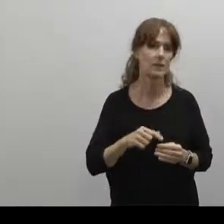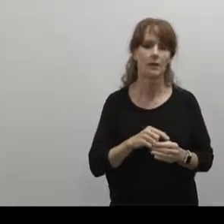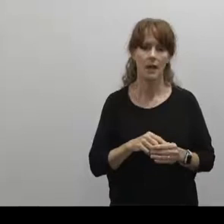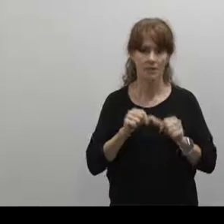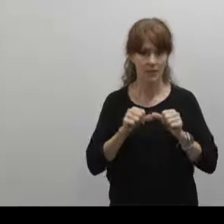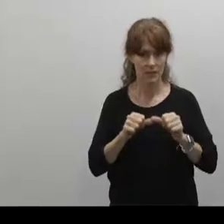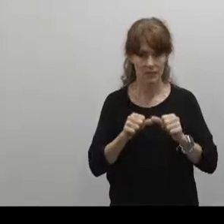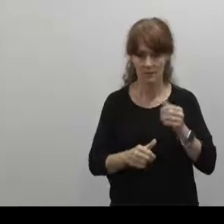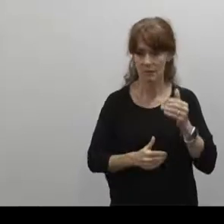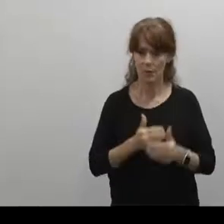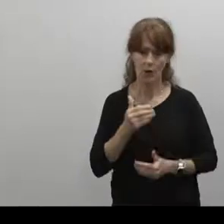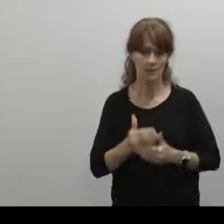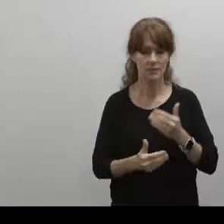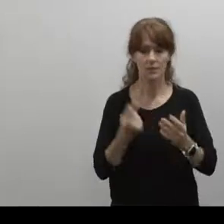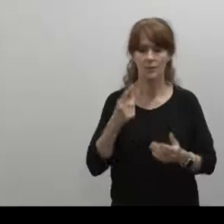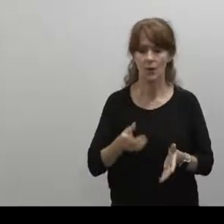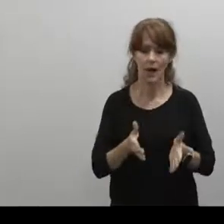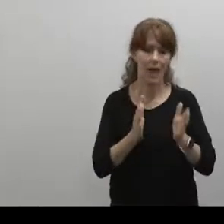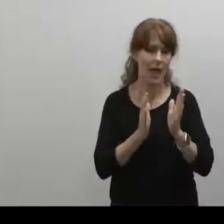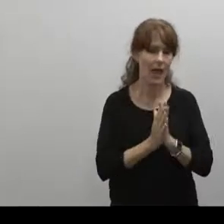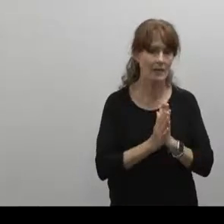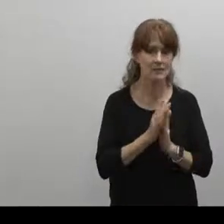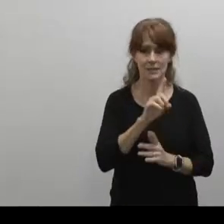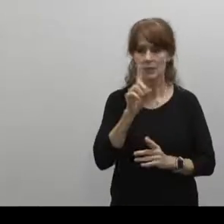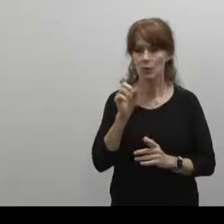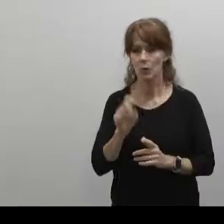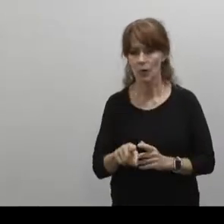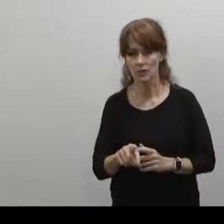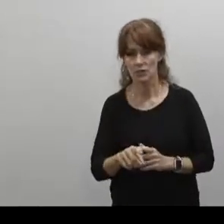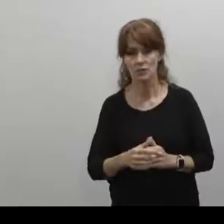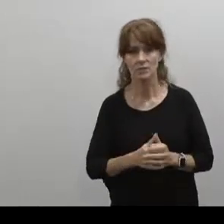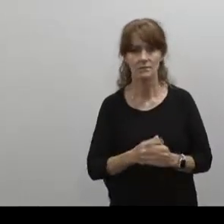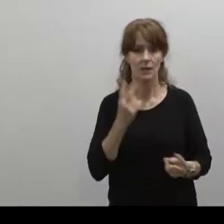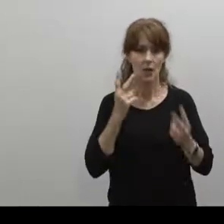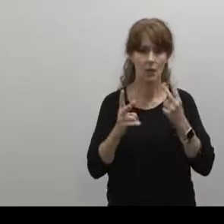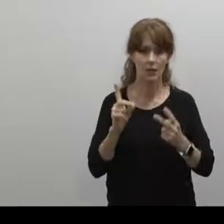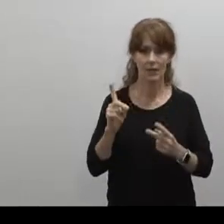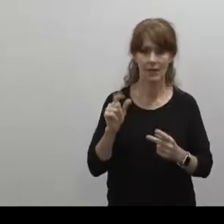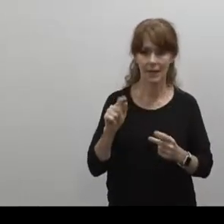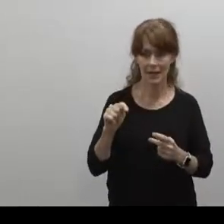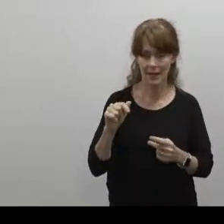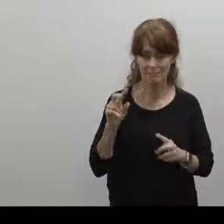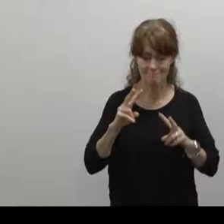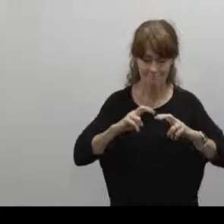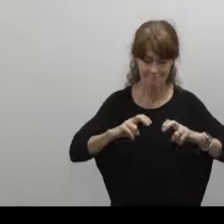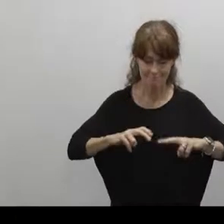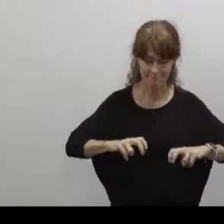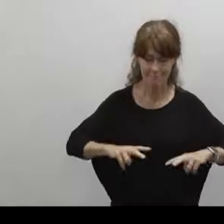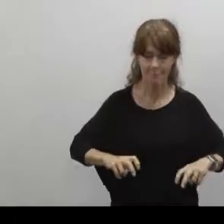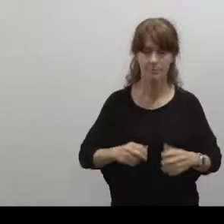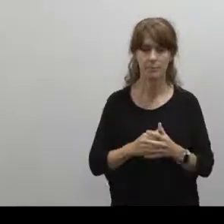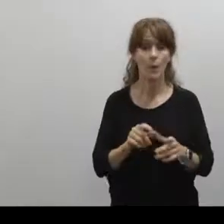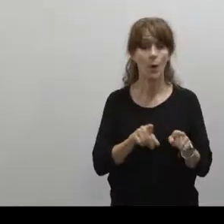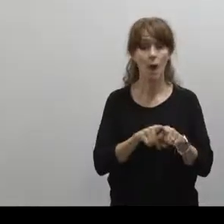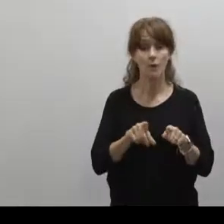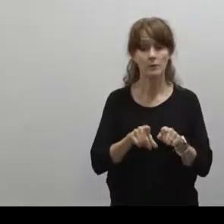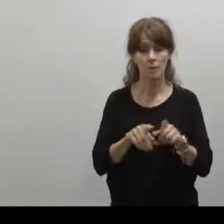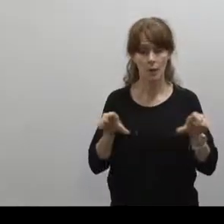chmuoy samachik cana សមាជិក នៅ តាម សហគមន៍ សួរ ជា សំណួរ ទៅ កាន់ ពួក គេ វេញញែក មើល អំពី